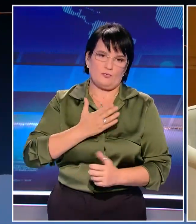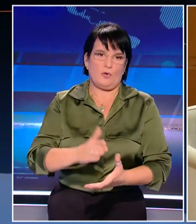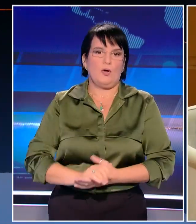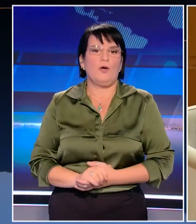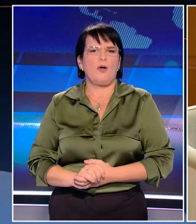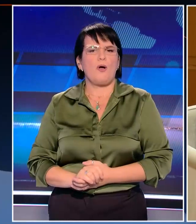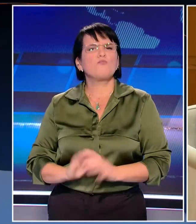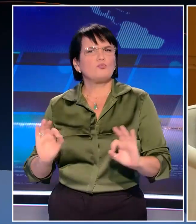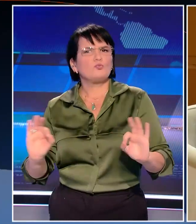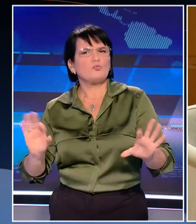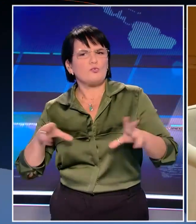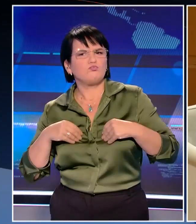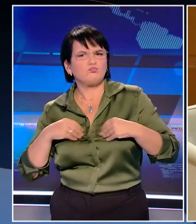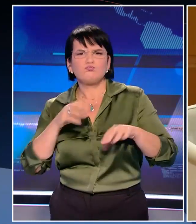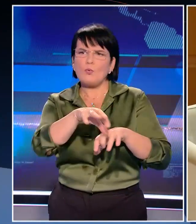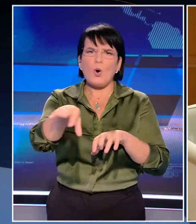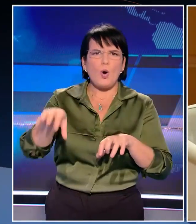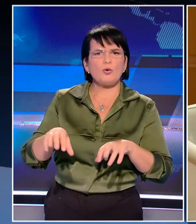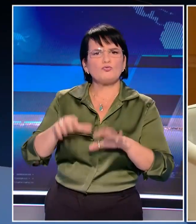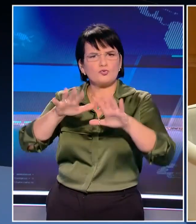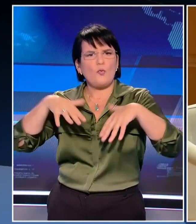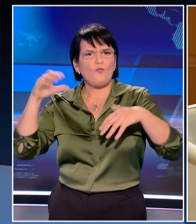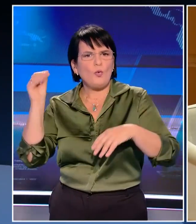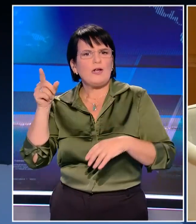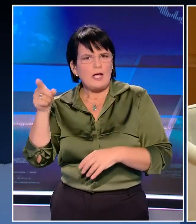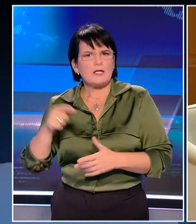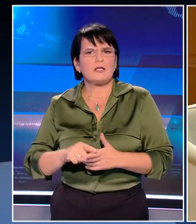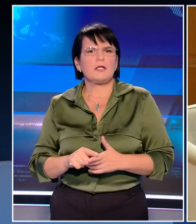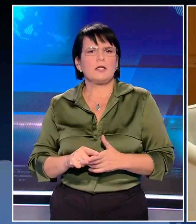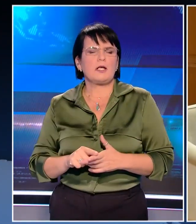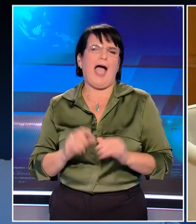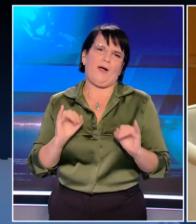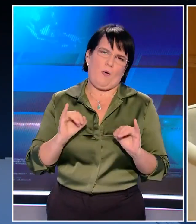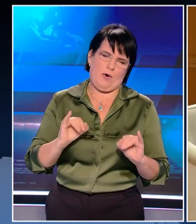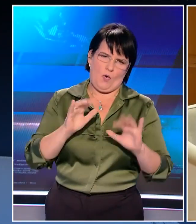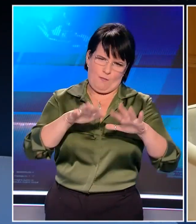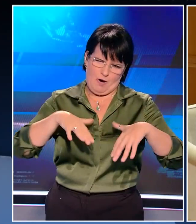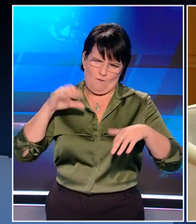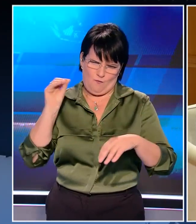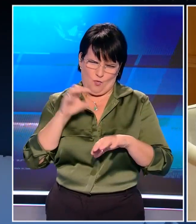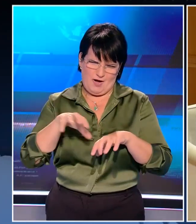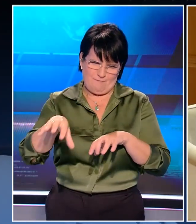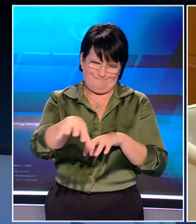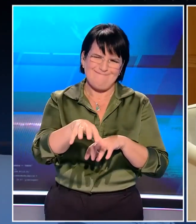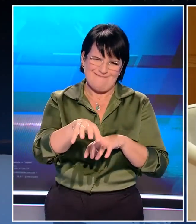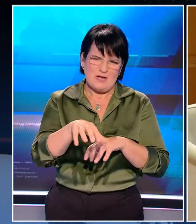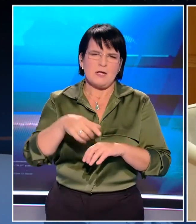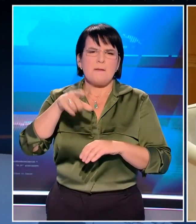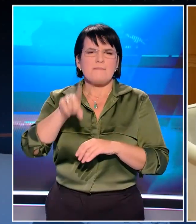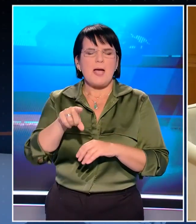Εφαρμοστήκατε στους καινούριους φόρους? Στη Βουλή όχι ακόμα, αλλά μία